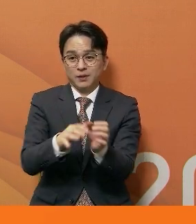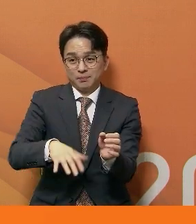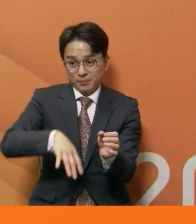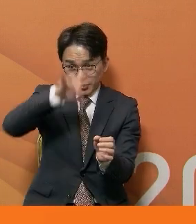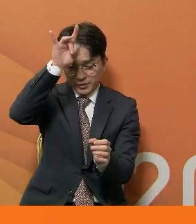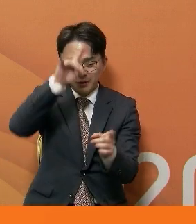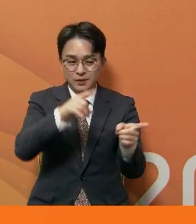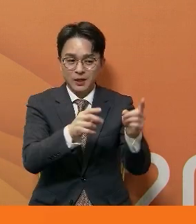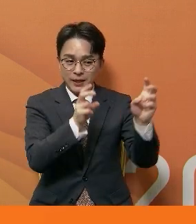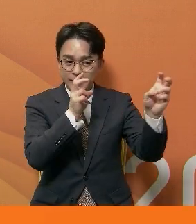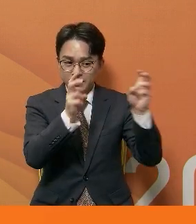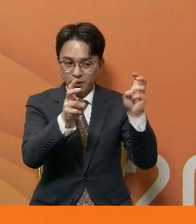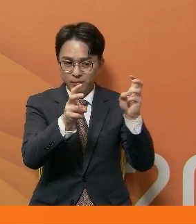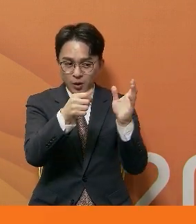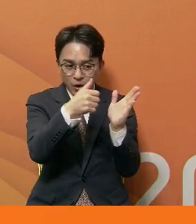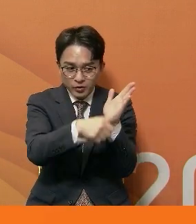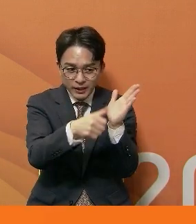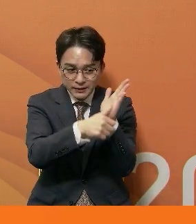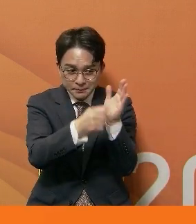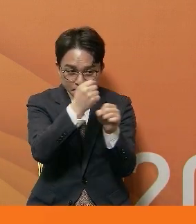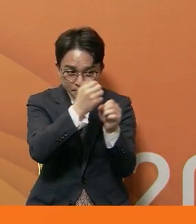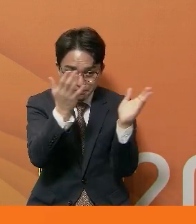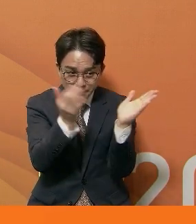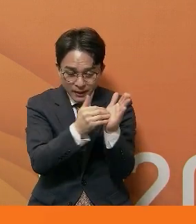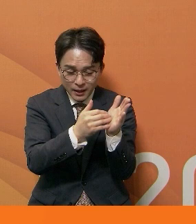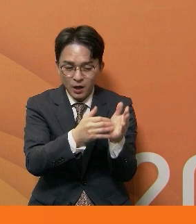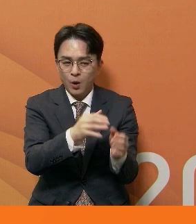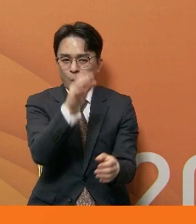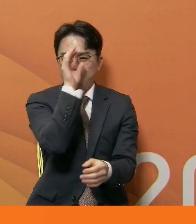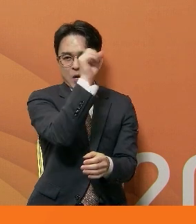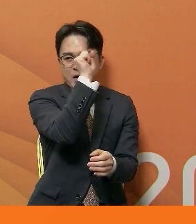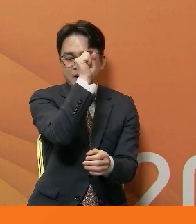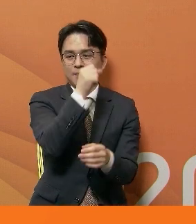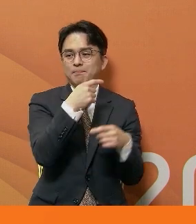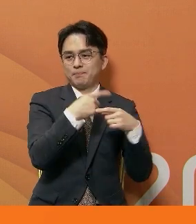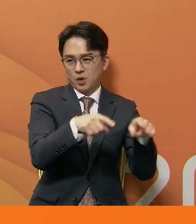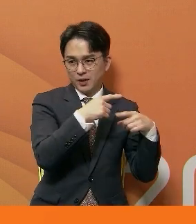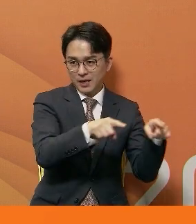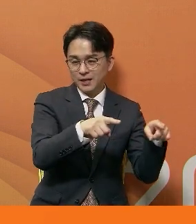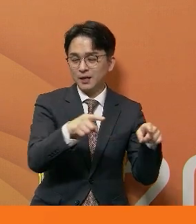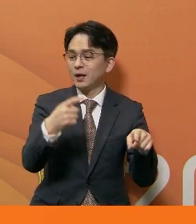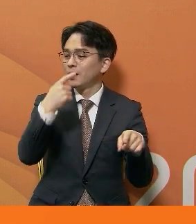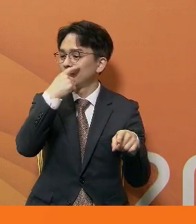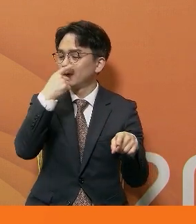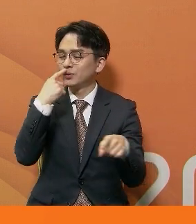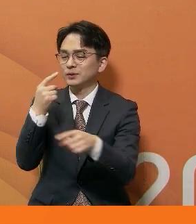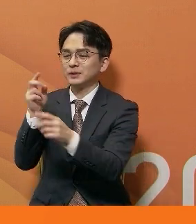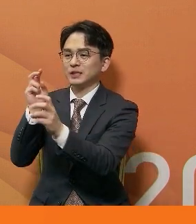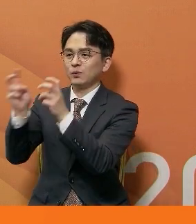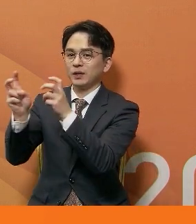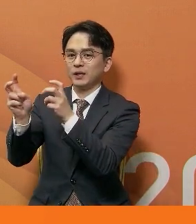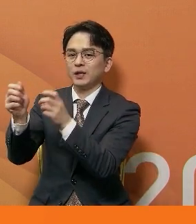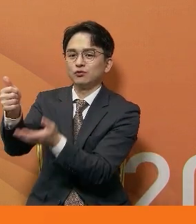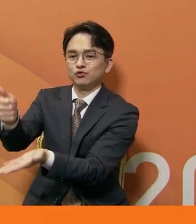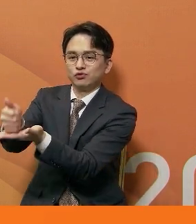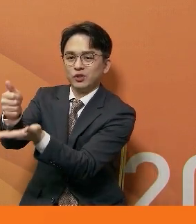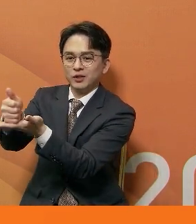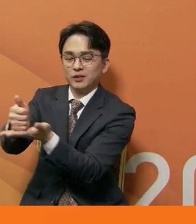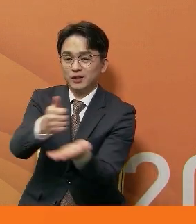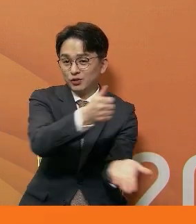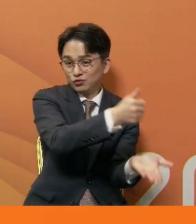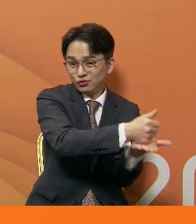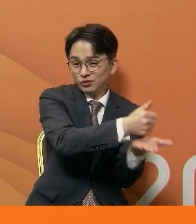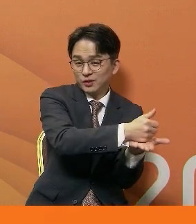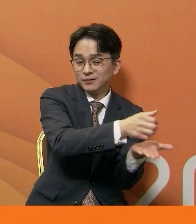보증기간에 추천을 하고 보증기간이 보증심사를 거쳐서 보증 여부를 결정을 한 뒤에 보증서를 발급하는